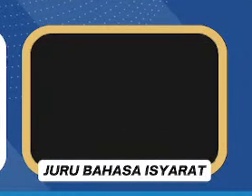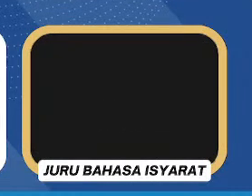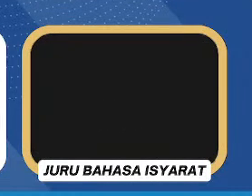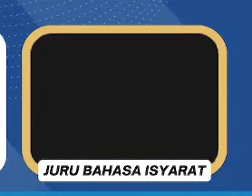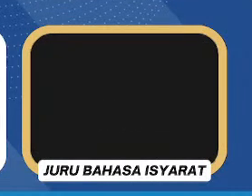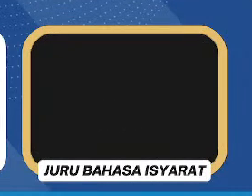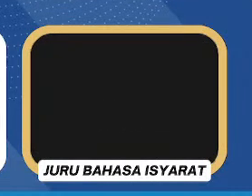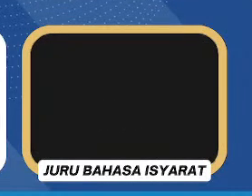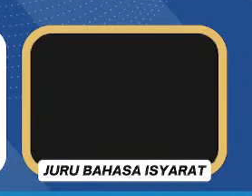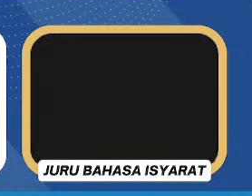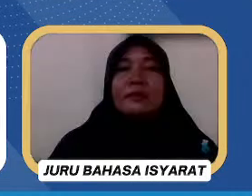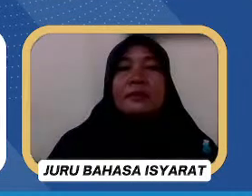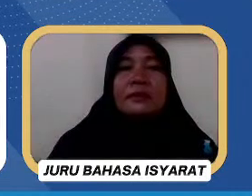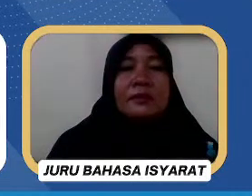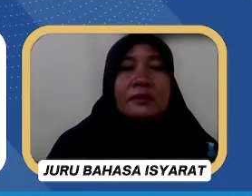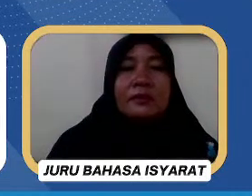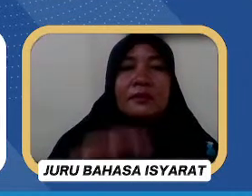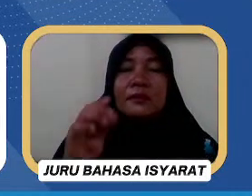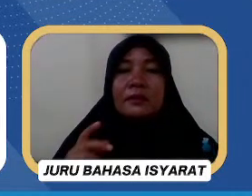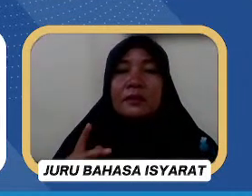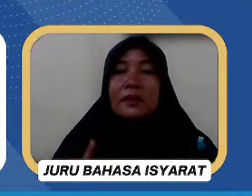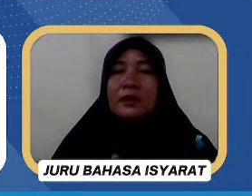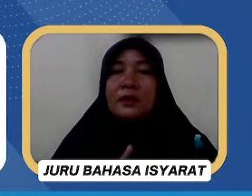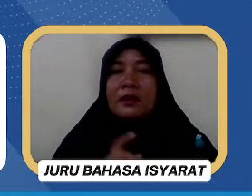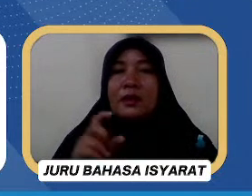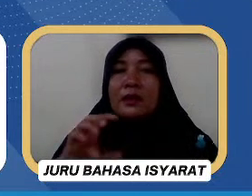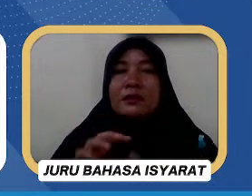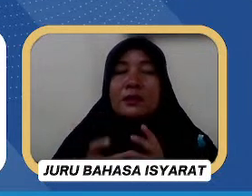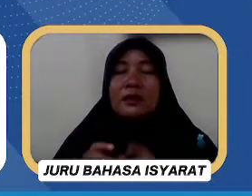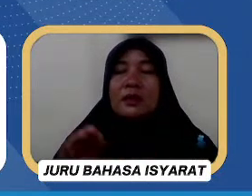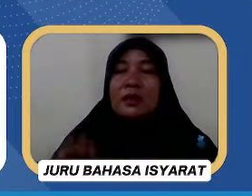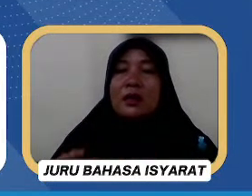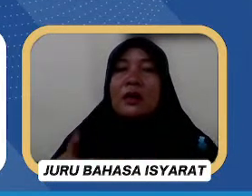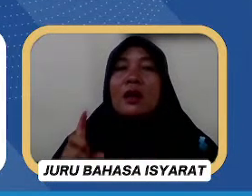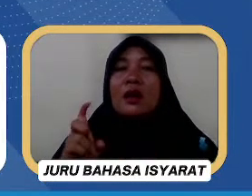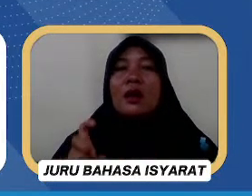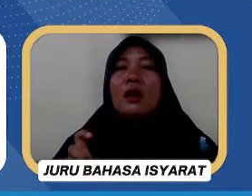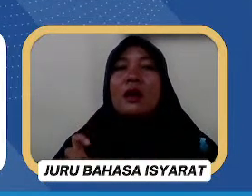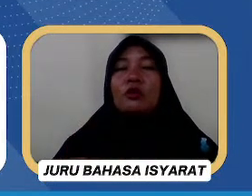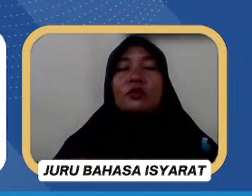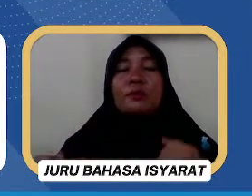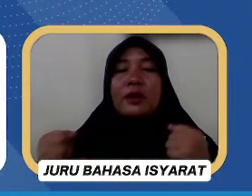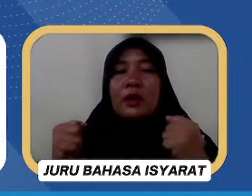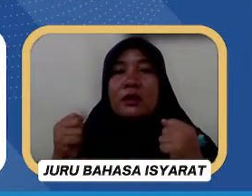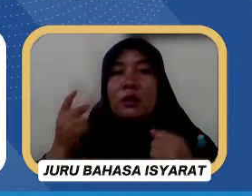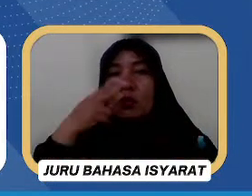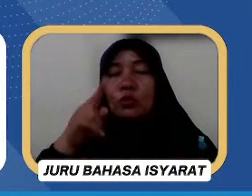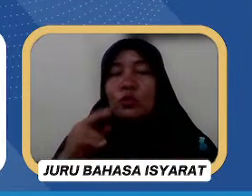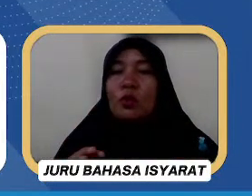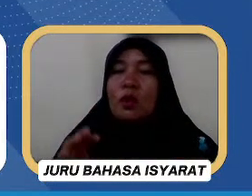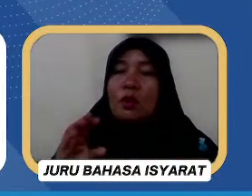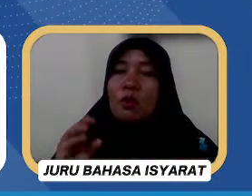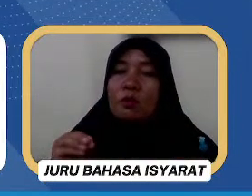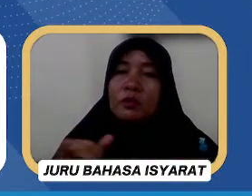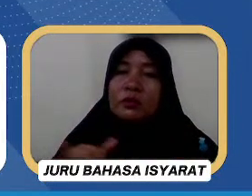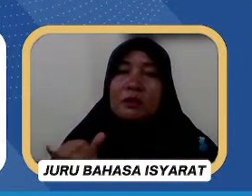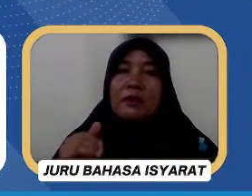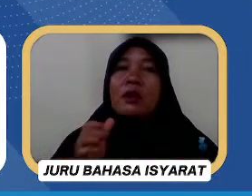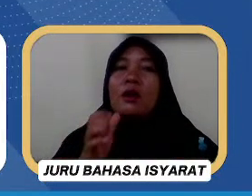jangan dipendam. Ketika kita sudah terbuka dengan orang tua, ya orang tua pasti akan memberikan